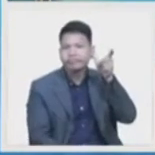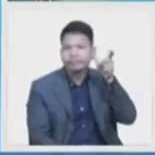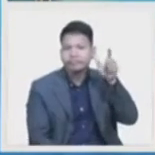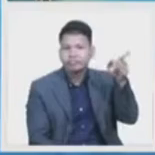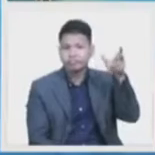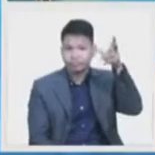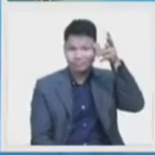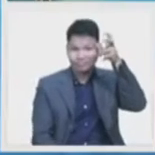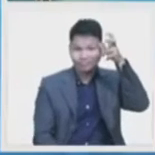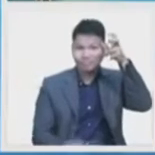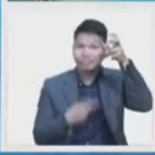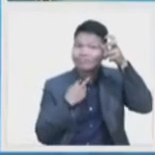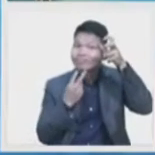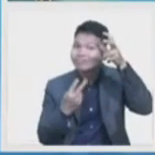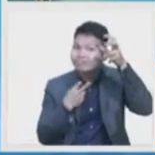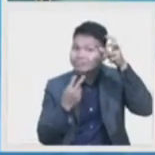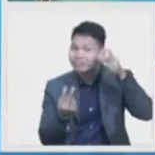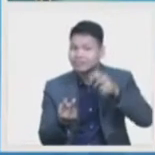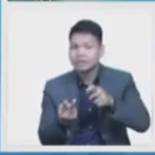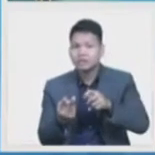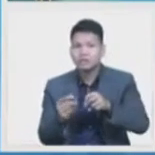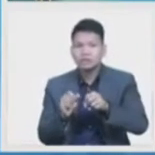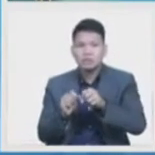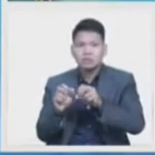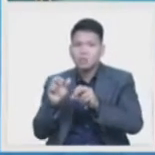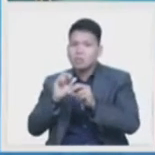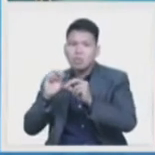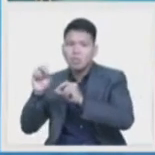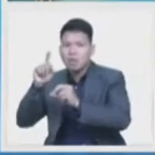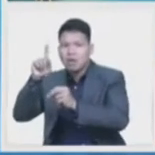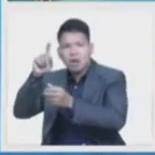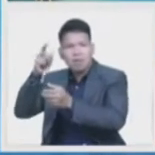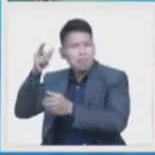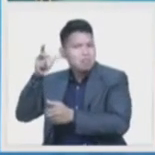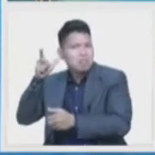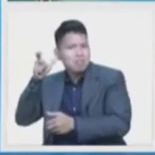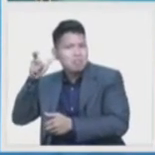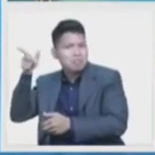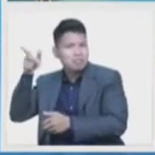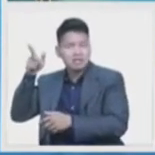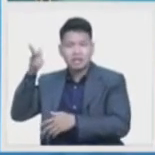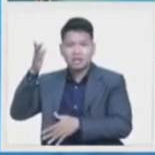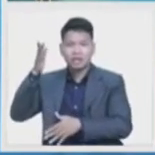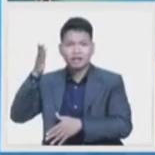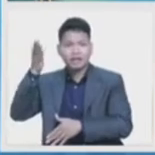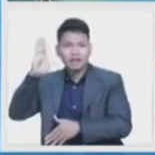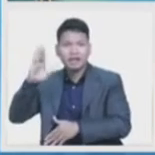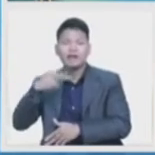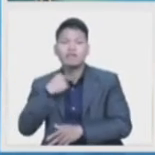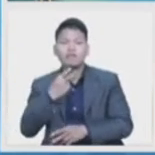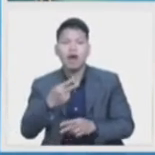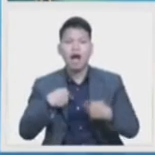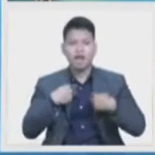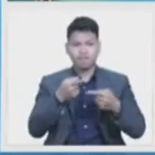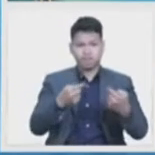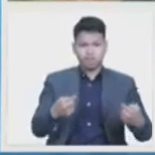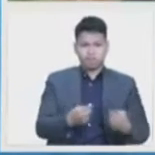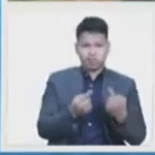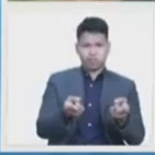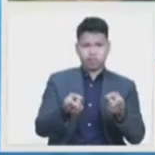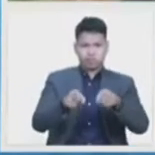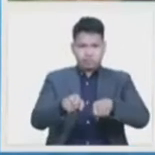yawa. Wala nila paminawi ang tingog sa Dios. Milusad ang sala, milusad ang